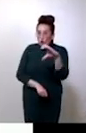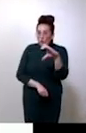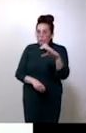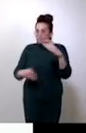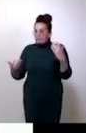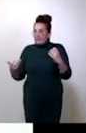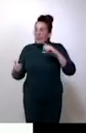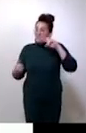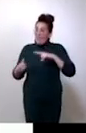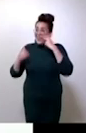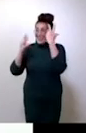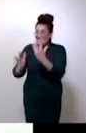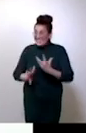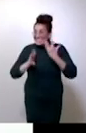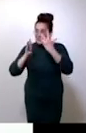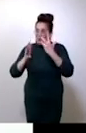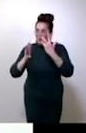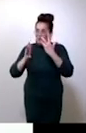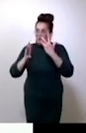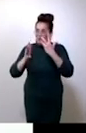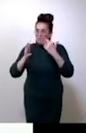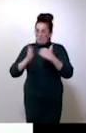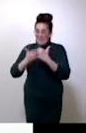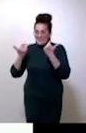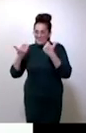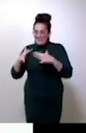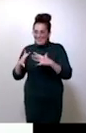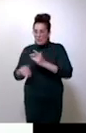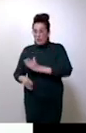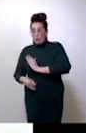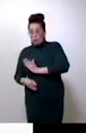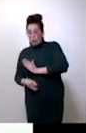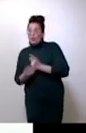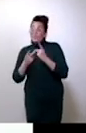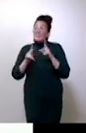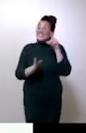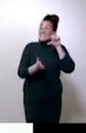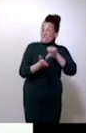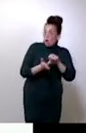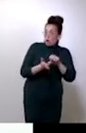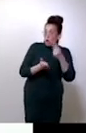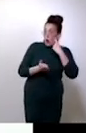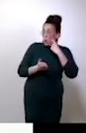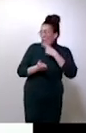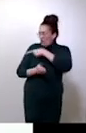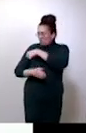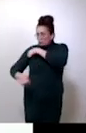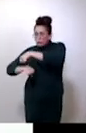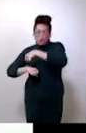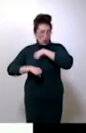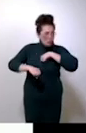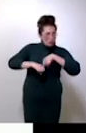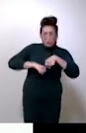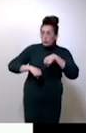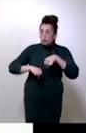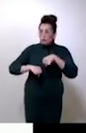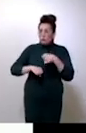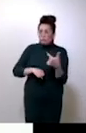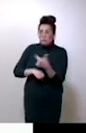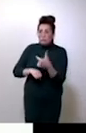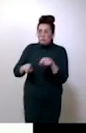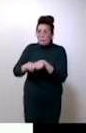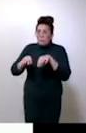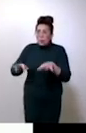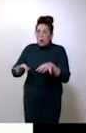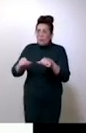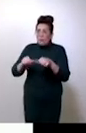l'espace de 10 ans, la métropole bordelaise et la ville-centre sont devenus un territoire tellement dynamique qu'ils génèrent un marché immobilier